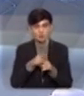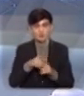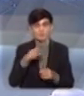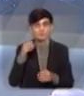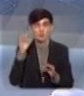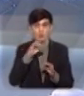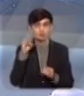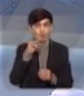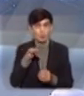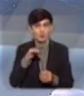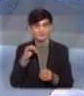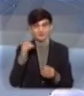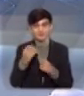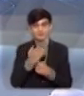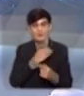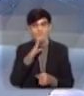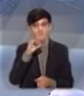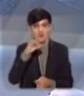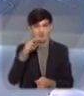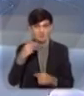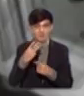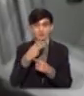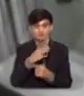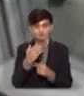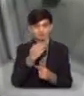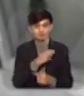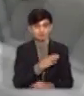жайт деп бізге видеомен жолдады.